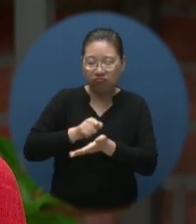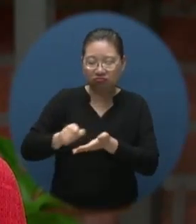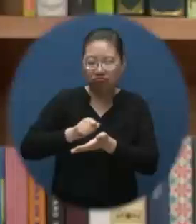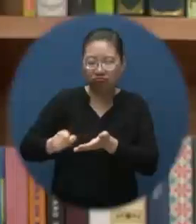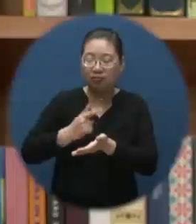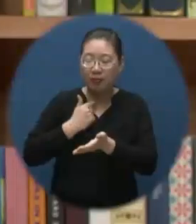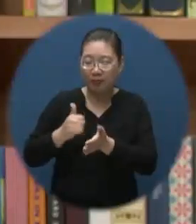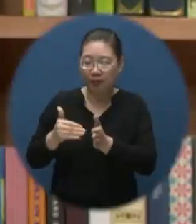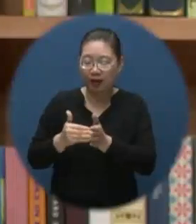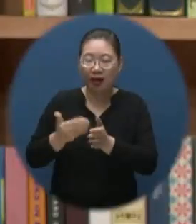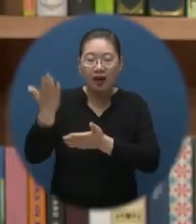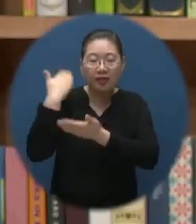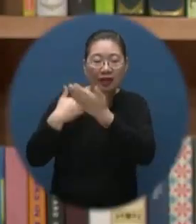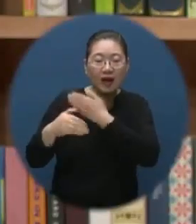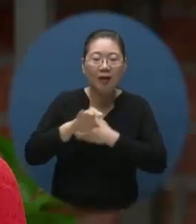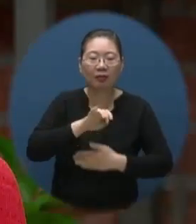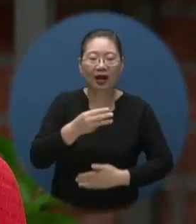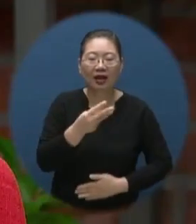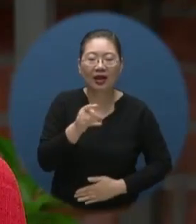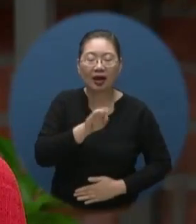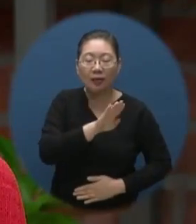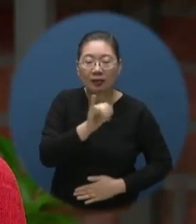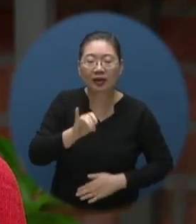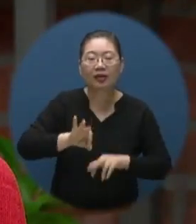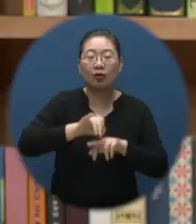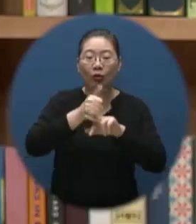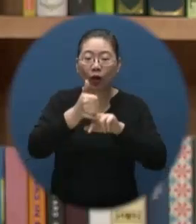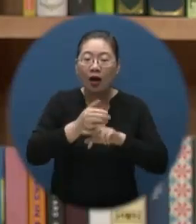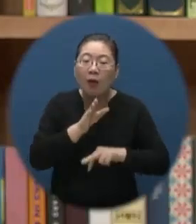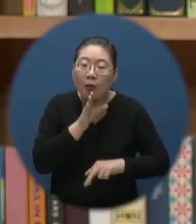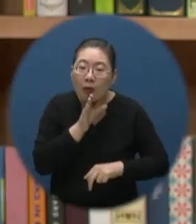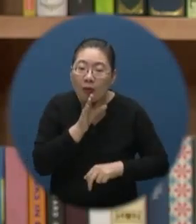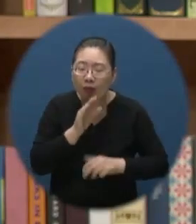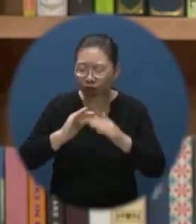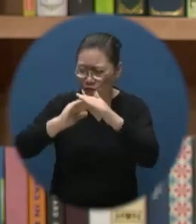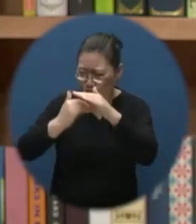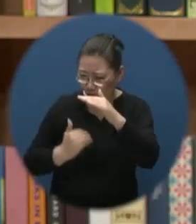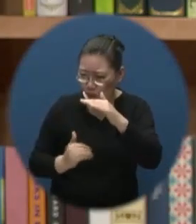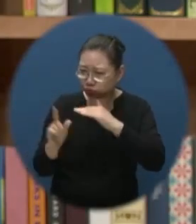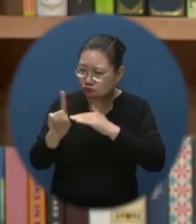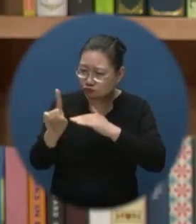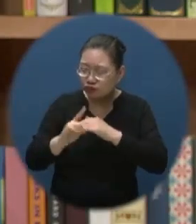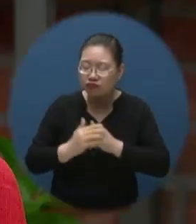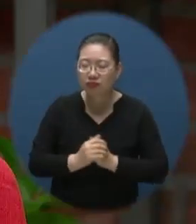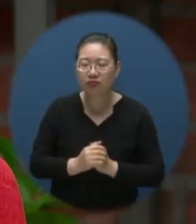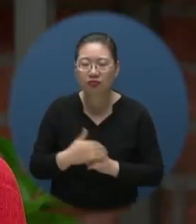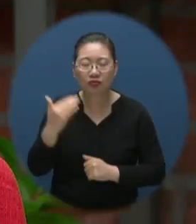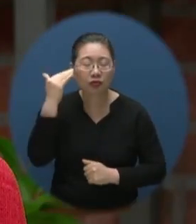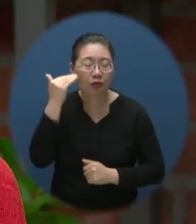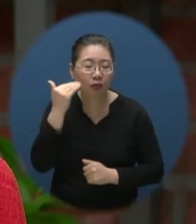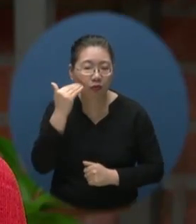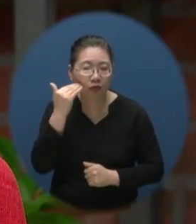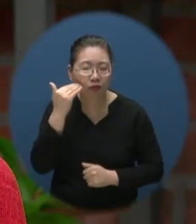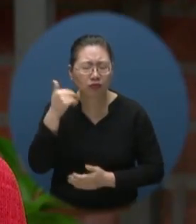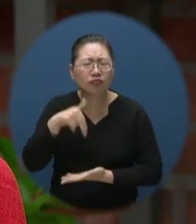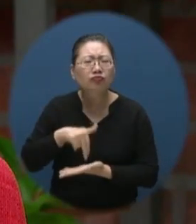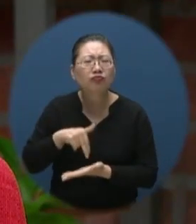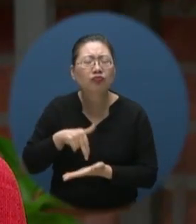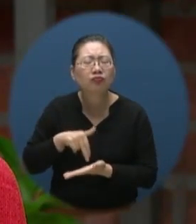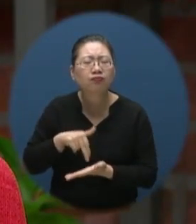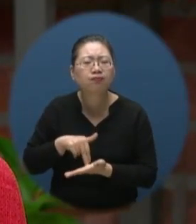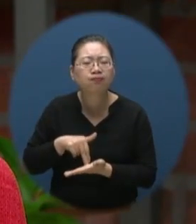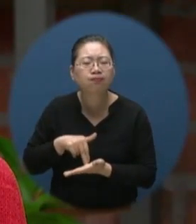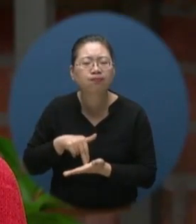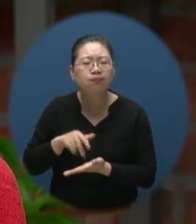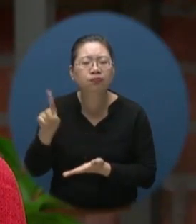거예요. 옛날 그 팔레비 왕. 팔레비. 예. 주된 내용은 어떤 책이었습니까? 내용이 우리나라 같으면은